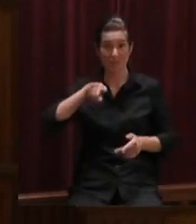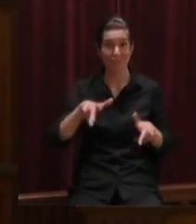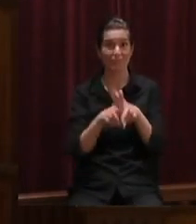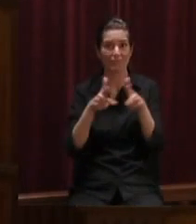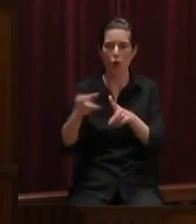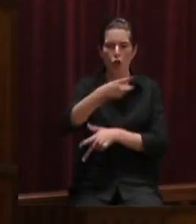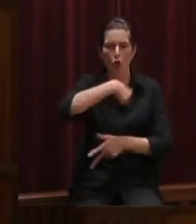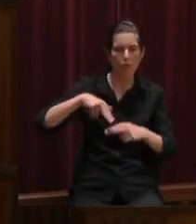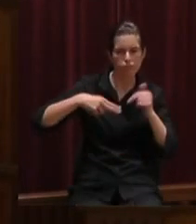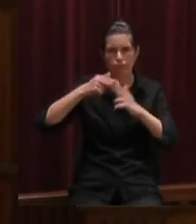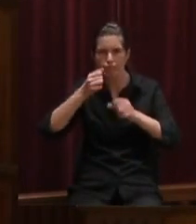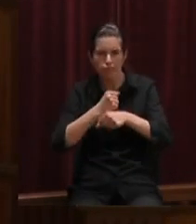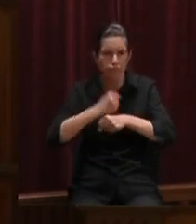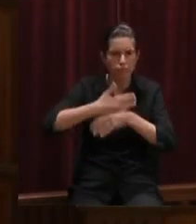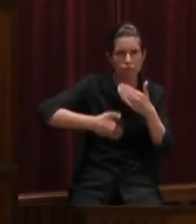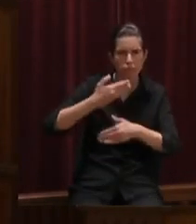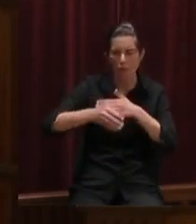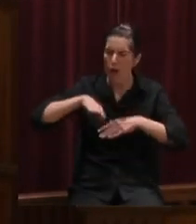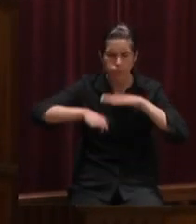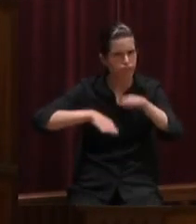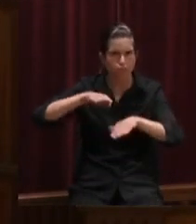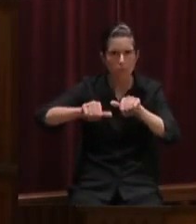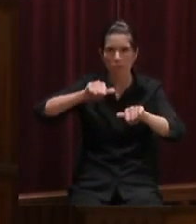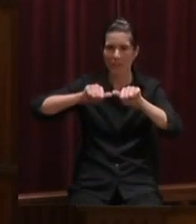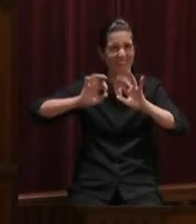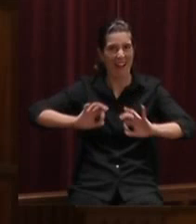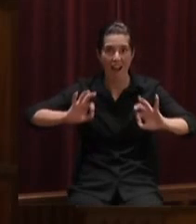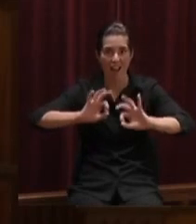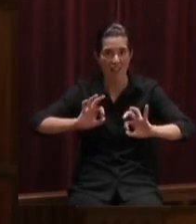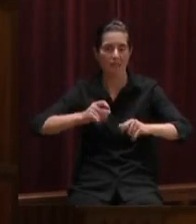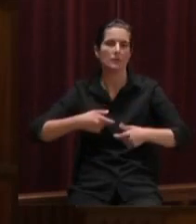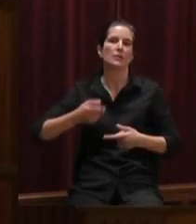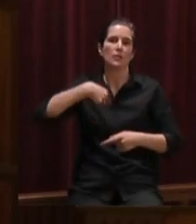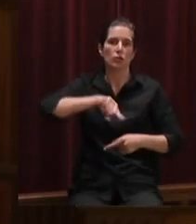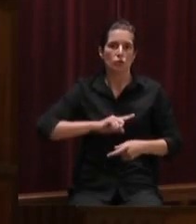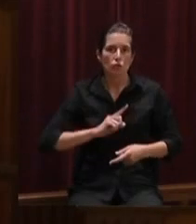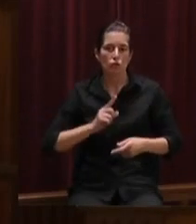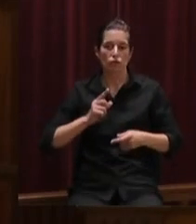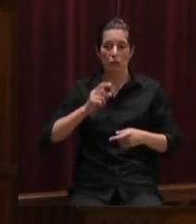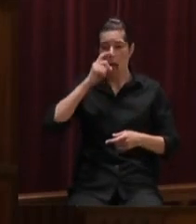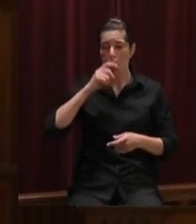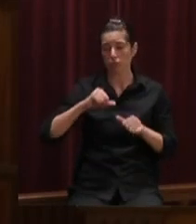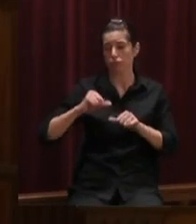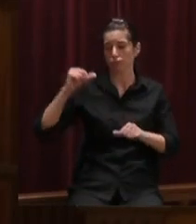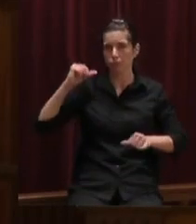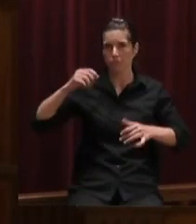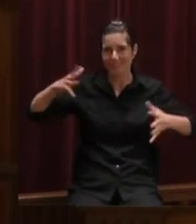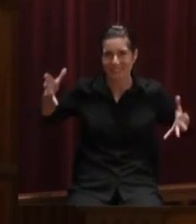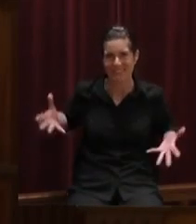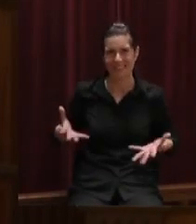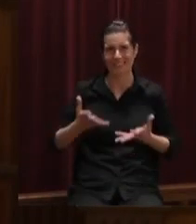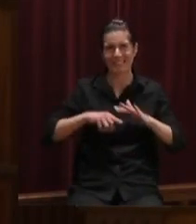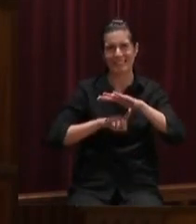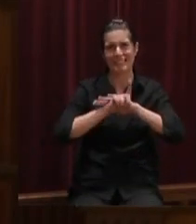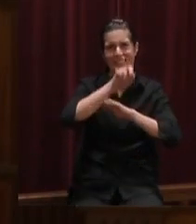tots, avançant sense fer una passa enrere, creixent sobre tot el que hem aconseguit junts en les últimes dècades, lluitant per ser